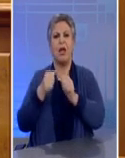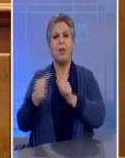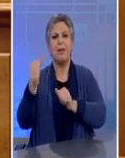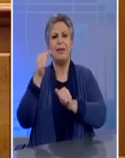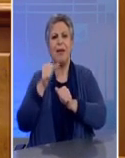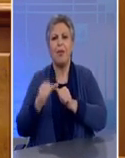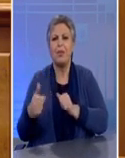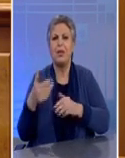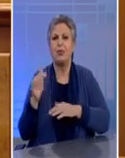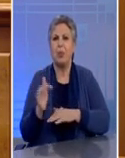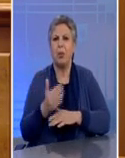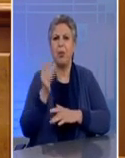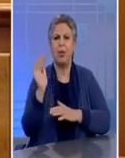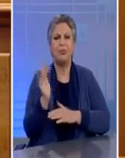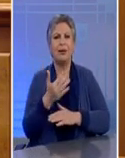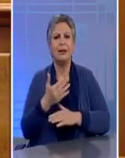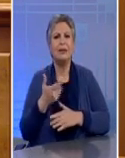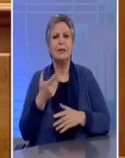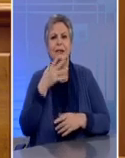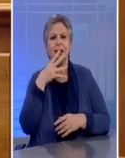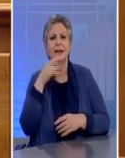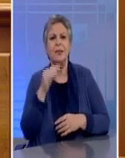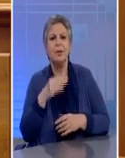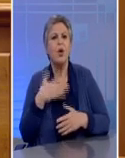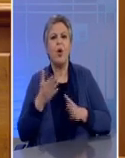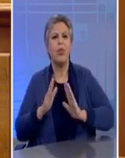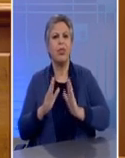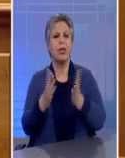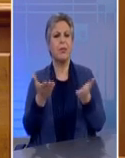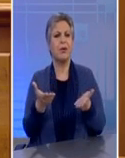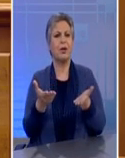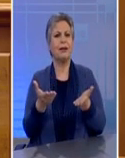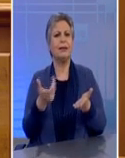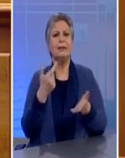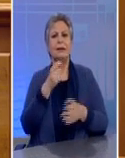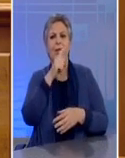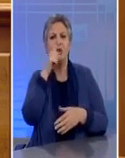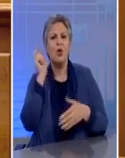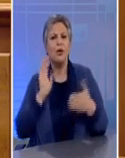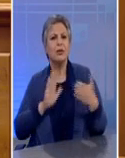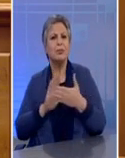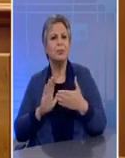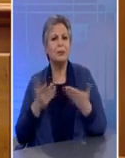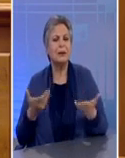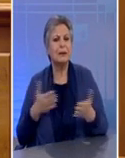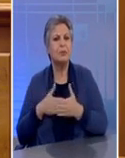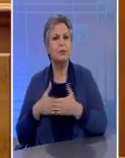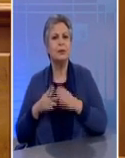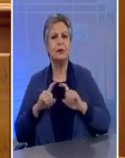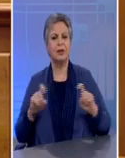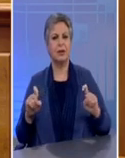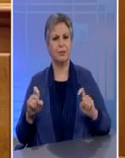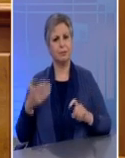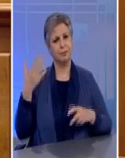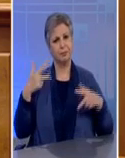Τι εμποδίζει την κυβέρνηση να προχωρήσει? Ποιες είναι οι δυσκολίες? Ο κύριος Νικολούδης,